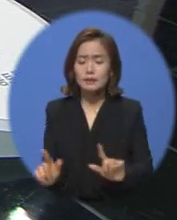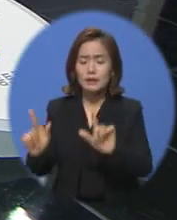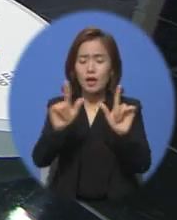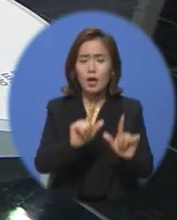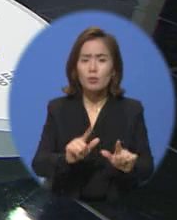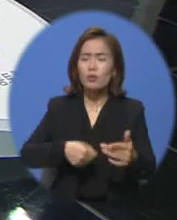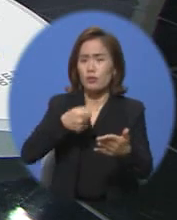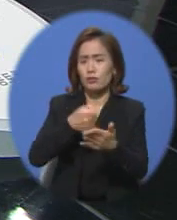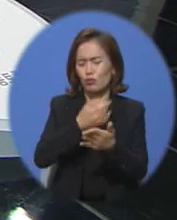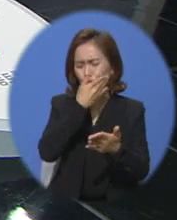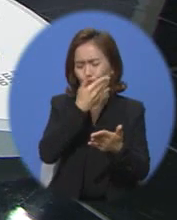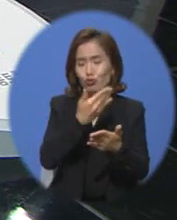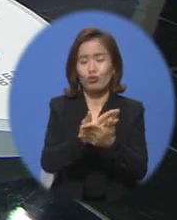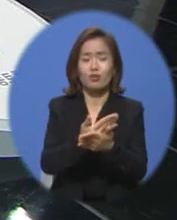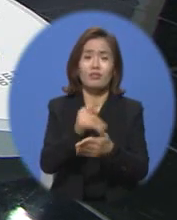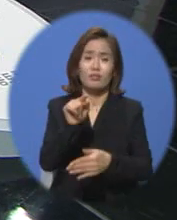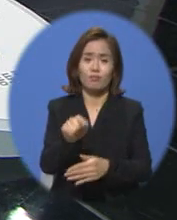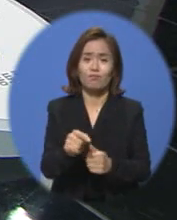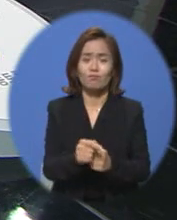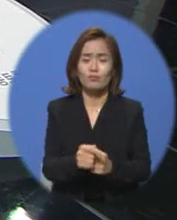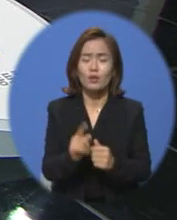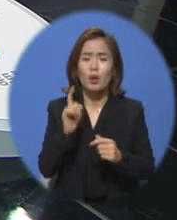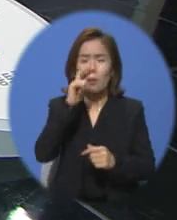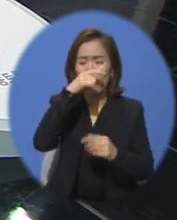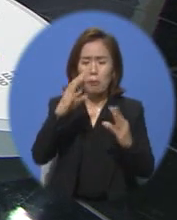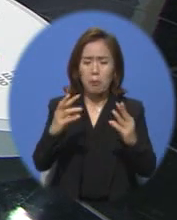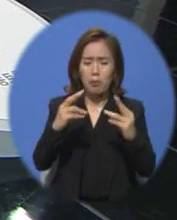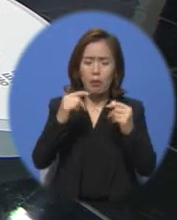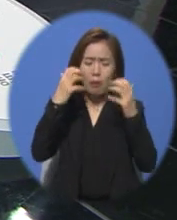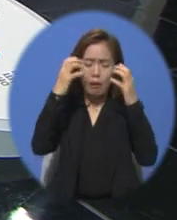시민들의삶을결정짓는중요한조건이다.